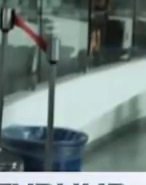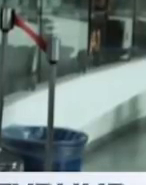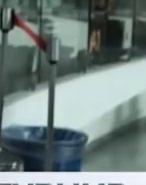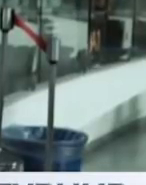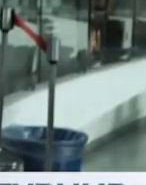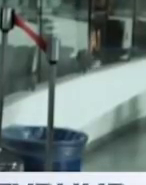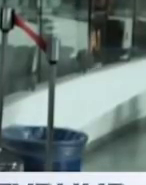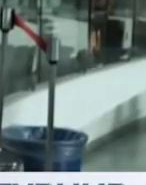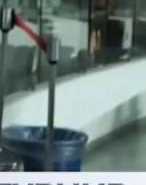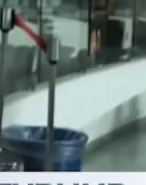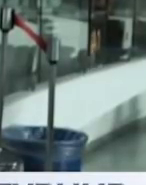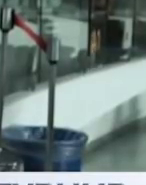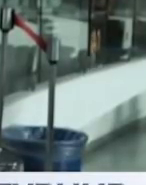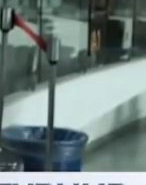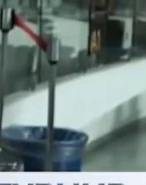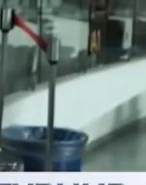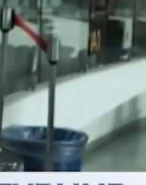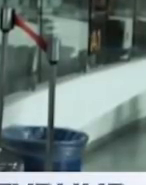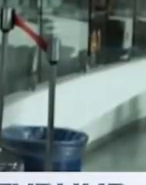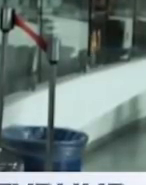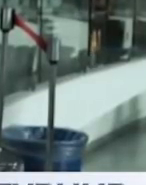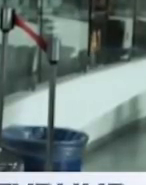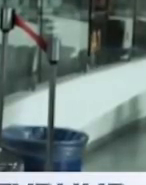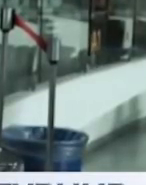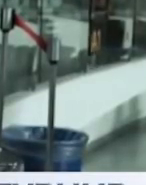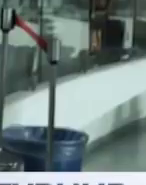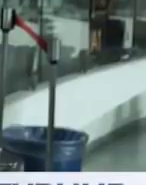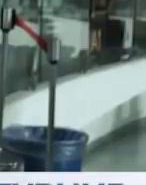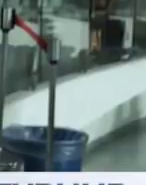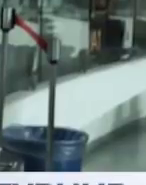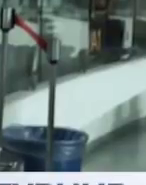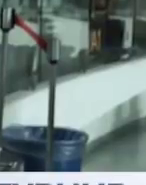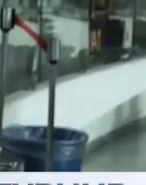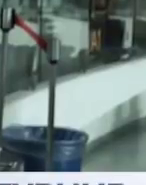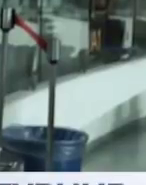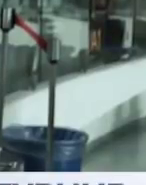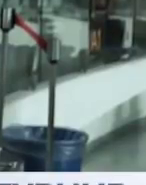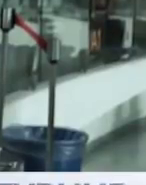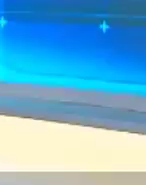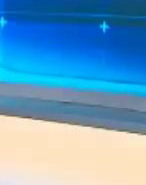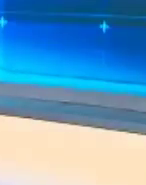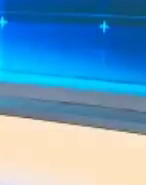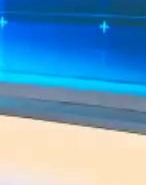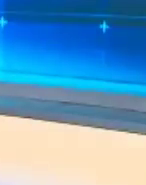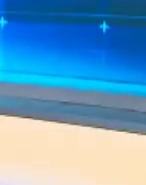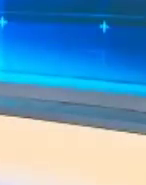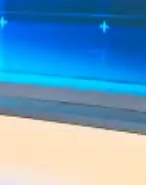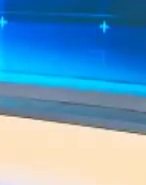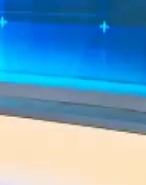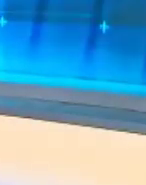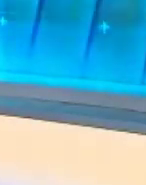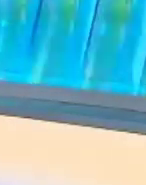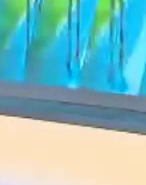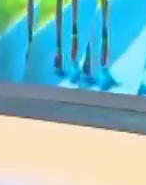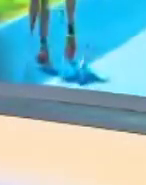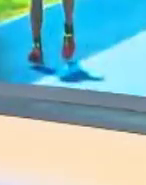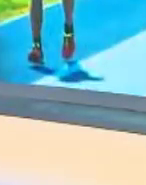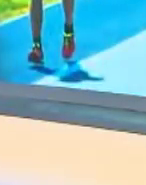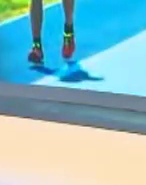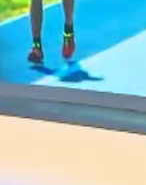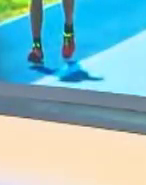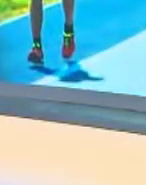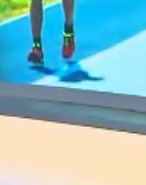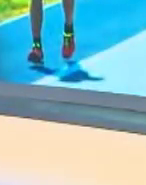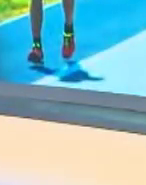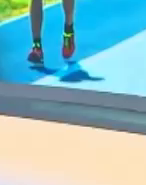балларды әрнеден өткізуіміз керек, на даянкты көру керек олар. Ертіс өңірінде триатлон бойынша